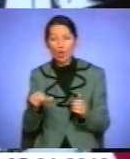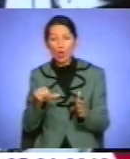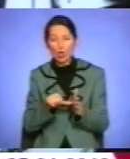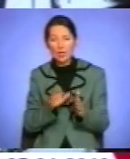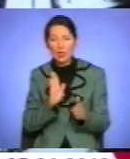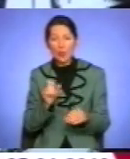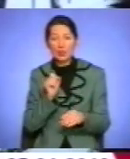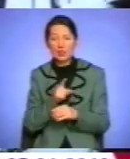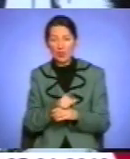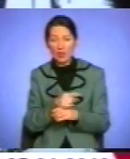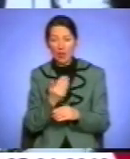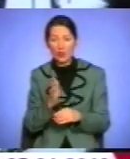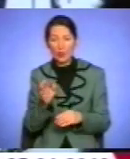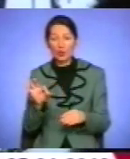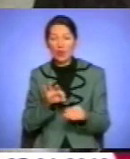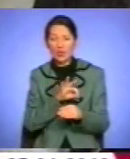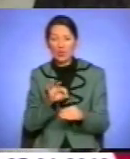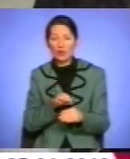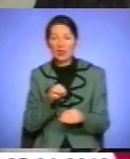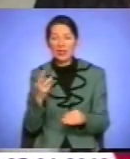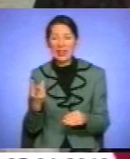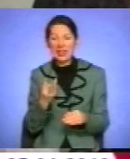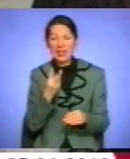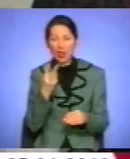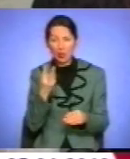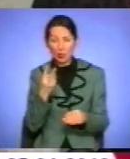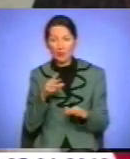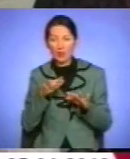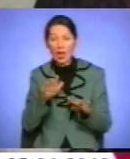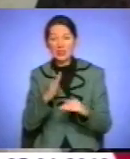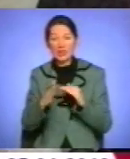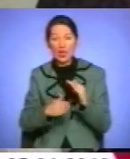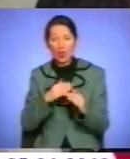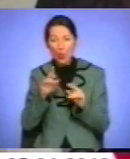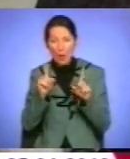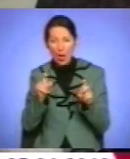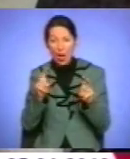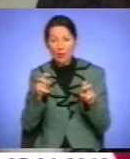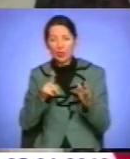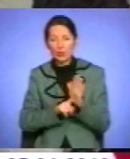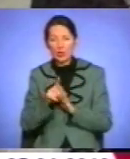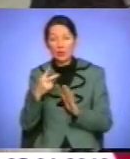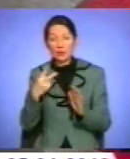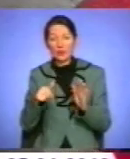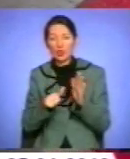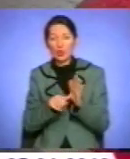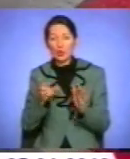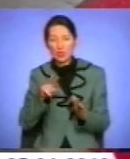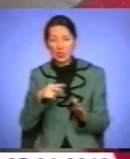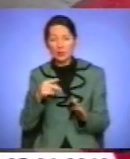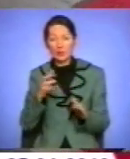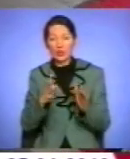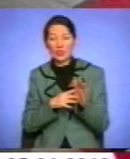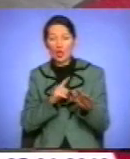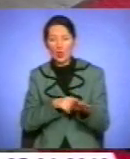буде завдання, вони будуть вишивати тризуб. Акція «Доба» розпочнеться 26 січня о 11 годині. Вже